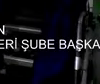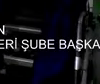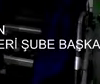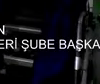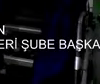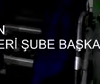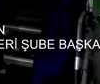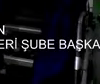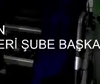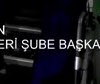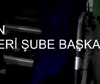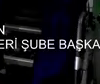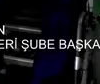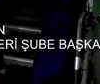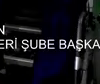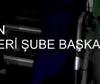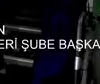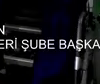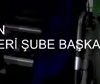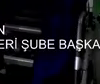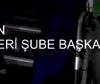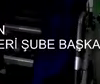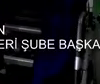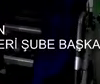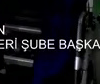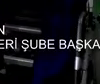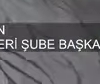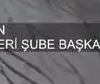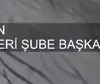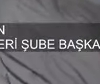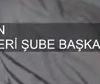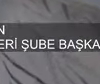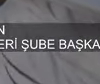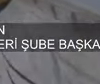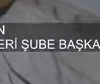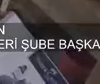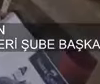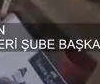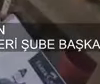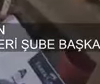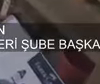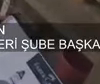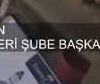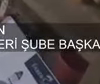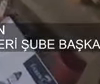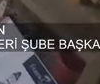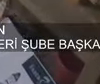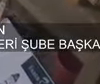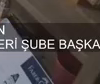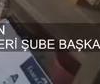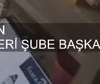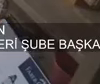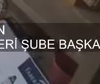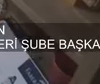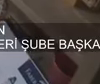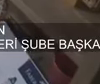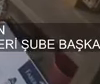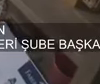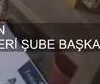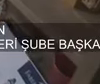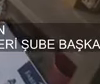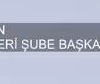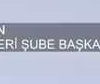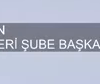kuruldu? Hangi yılda kuruldu? Evet. Engelli ve Yaşlı Hizmetleri Şube Müdürlüğü, Sağlık ve Sosyal Hizmetler